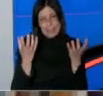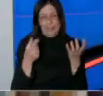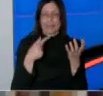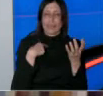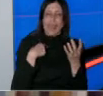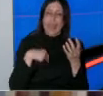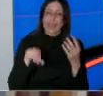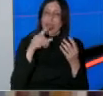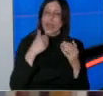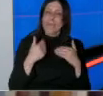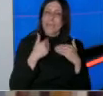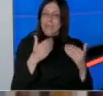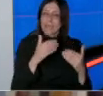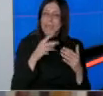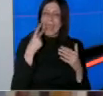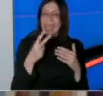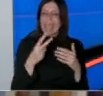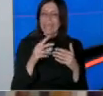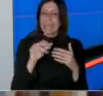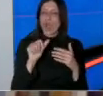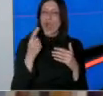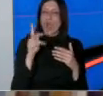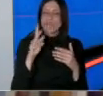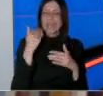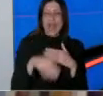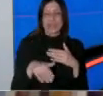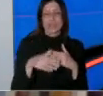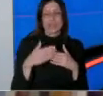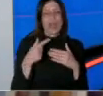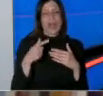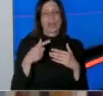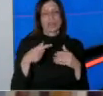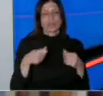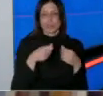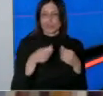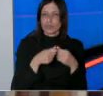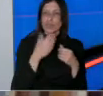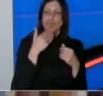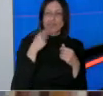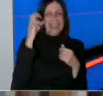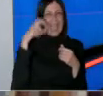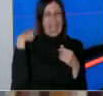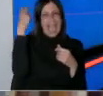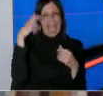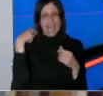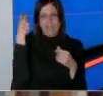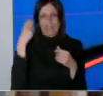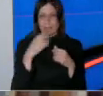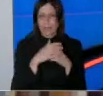ואנחנו בעצם מקדמים באים ראית את האופק לאחרונה, שותפות פוליטית יהודית ערבית. רק מהשם הזה אפשר לאבד את